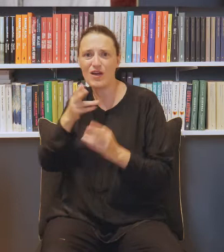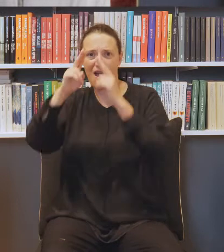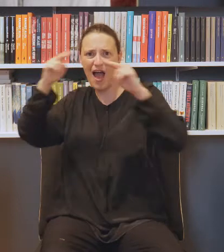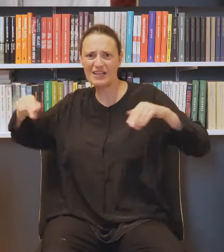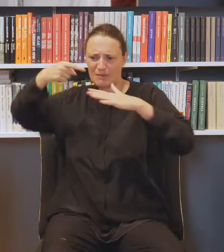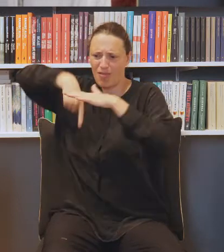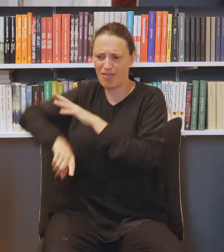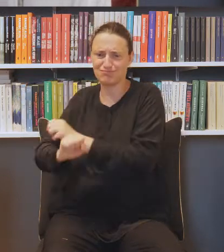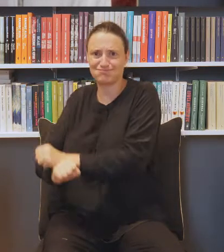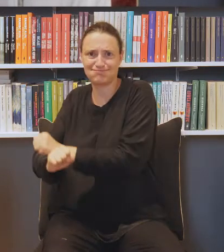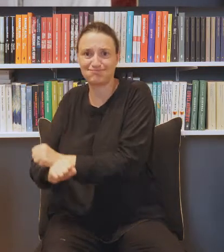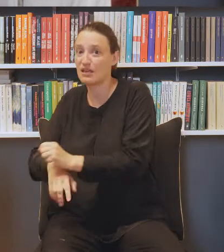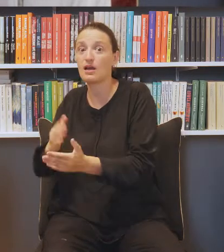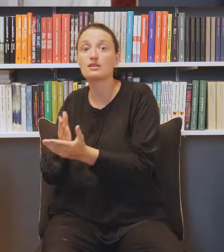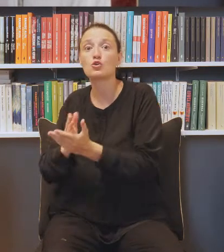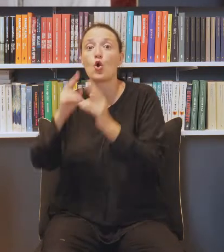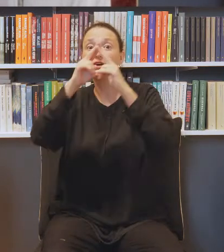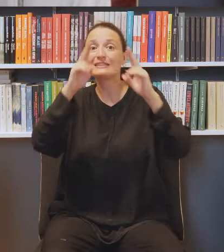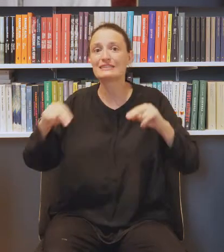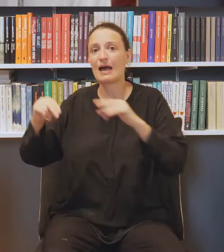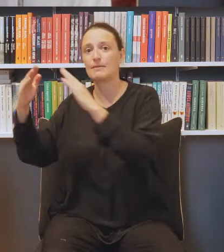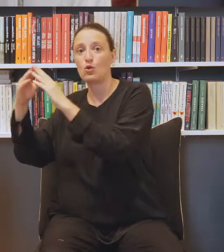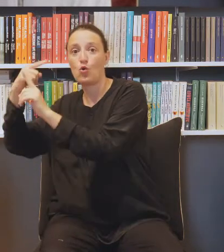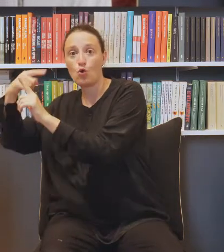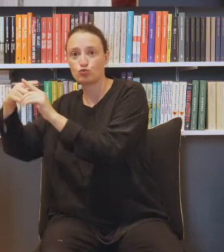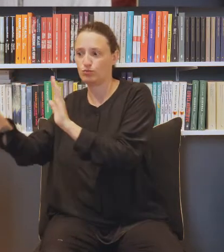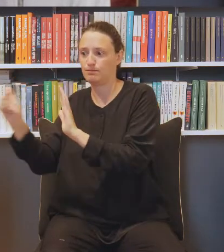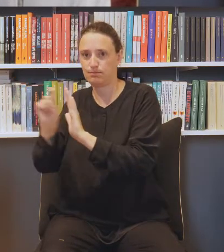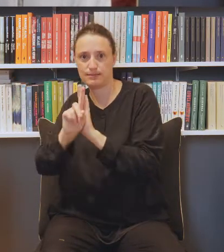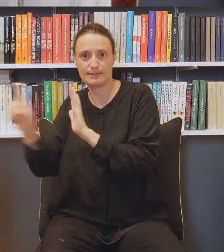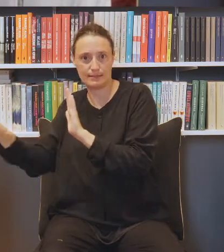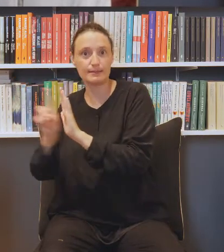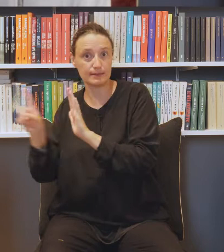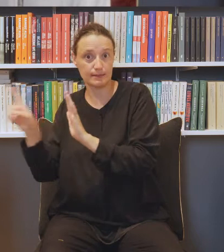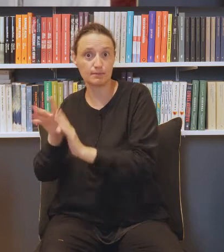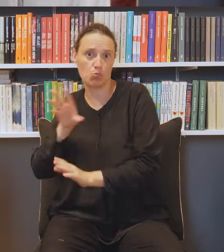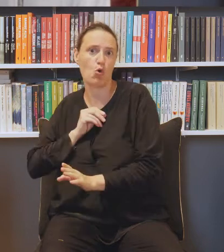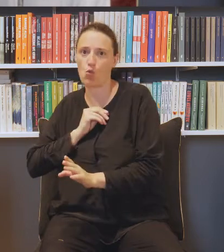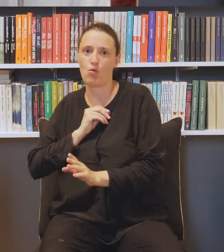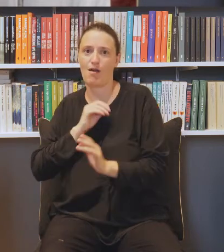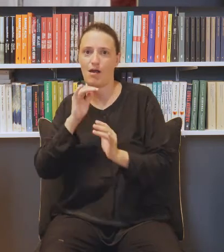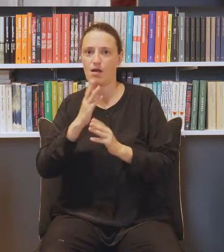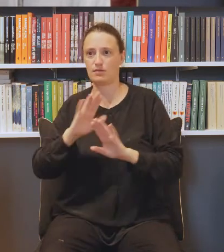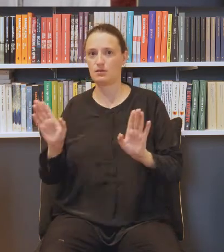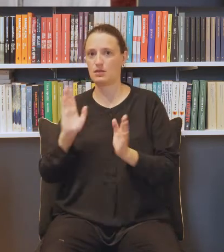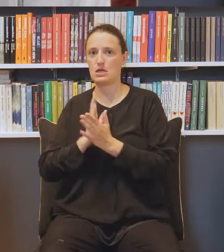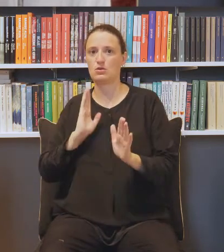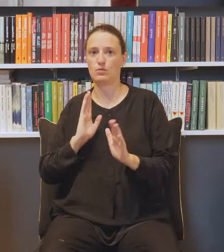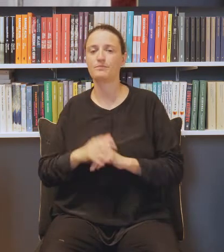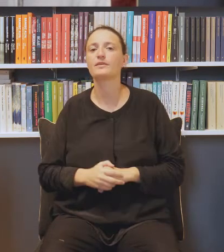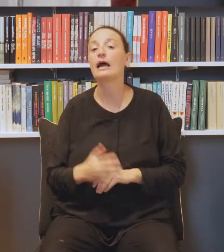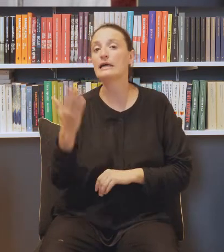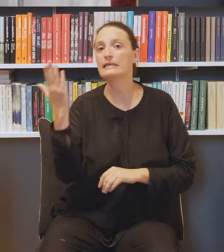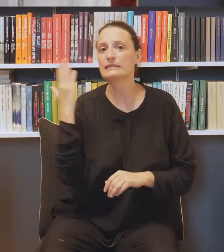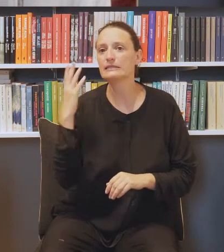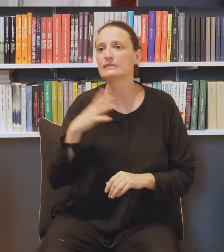i mogła tylko chodzić z zamku do kościoła i z powrotem. A jeszcze co ciekawe, dopowiem, że teraz budują tramwaj w Fabianicach